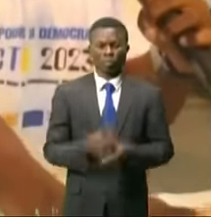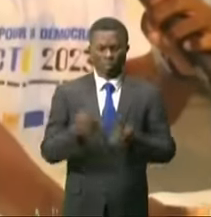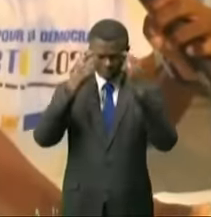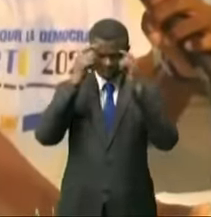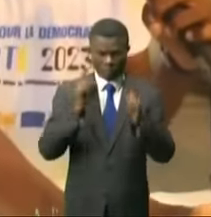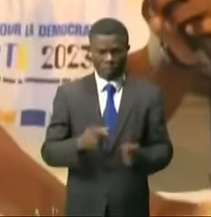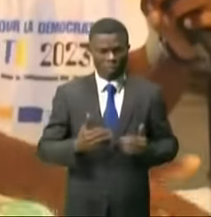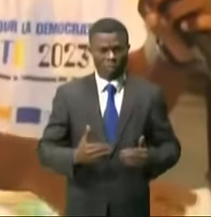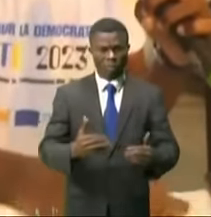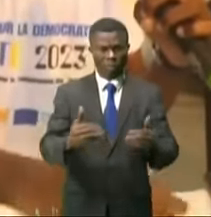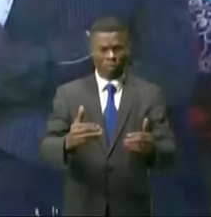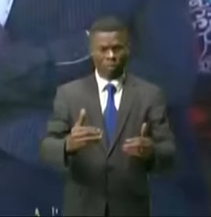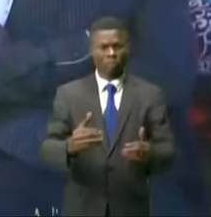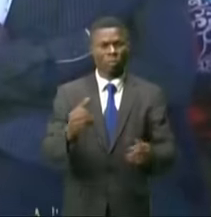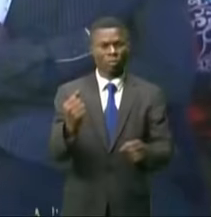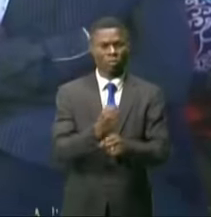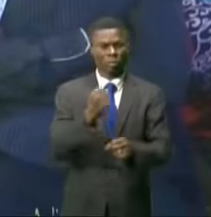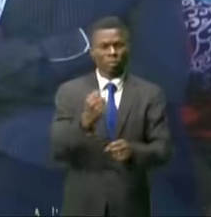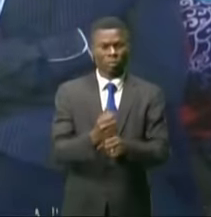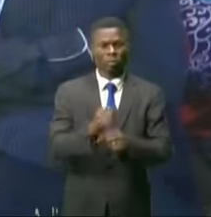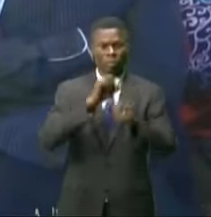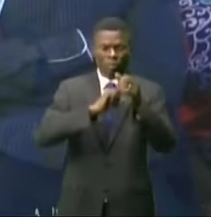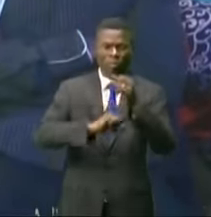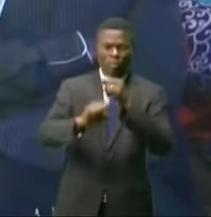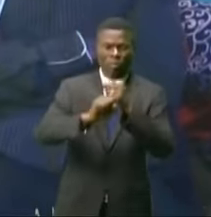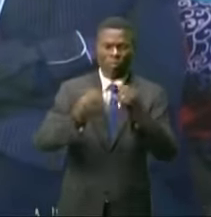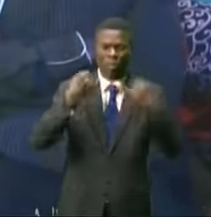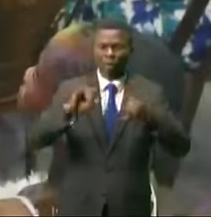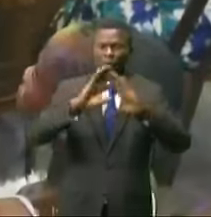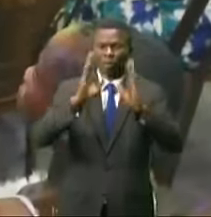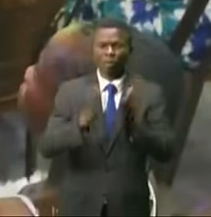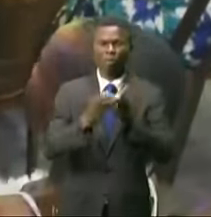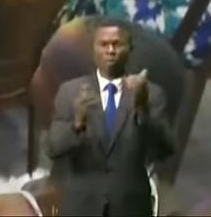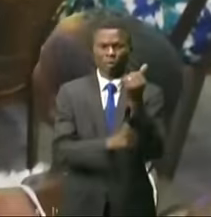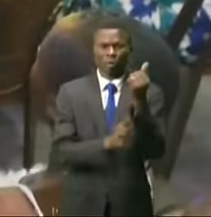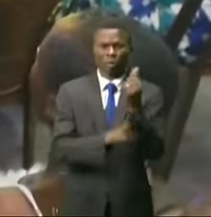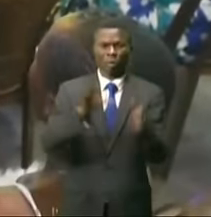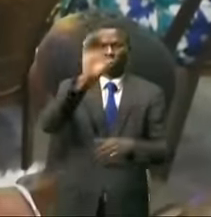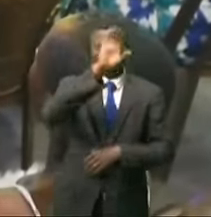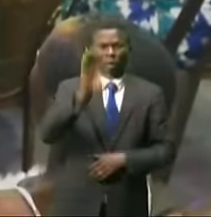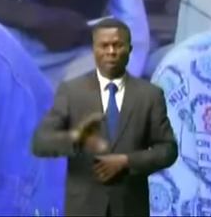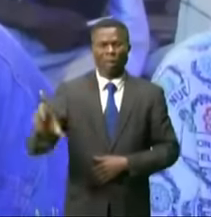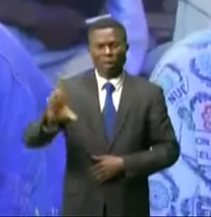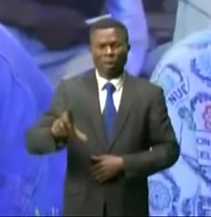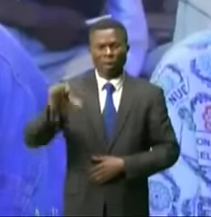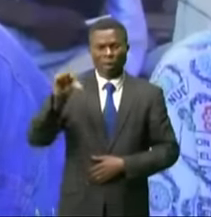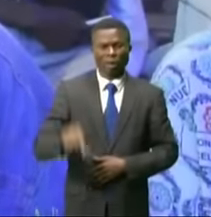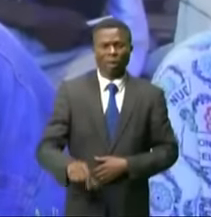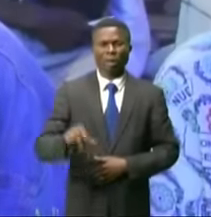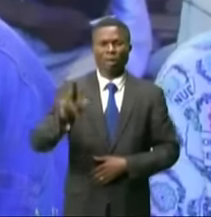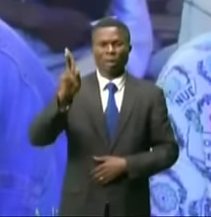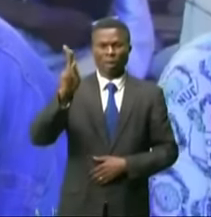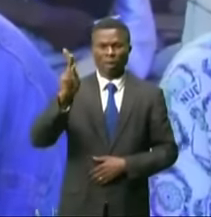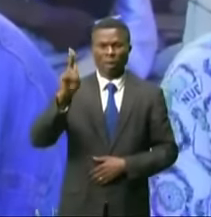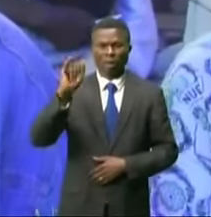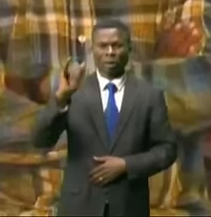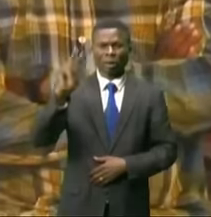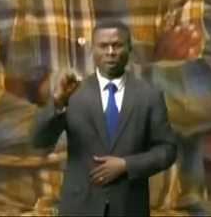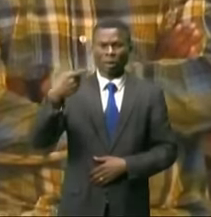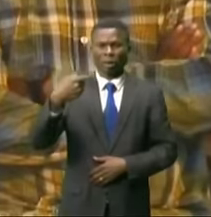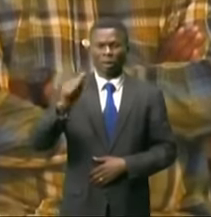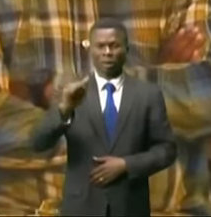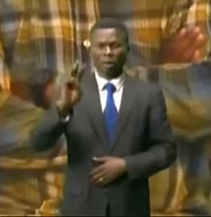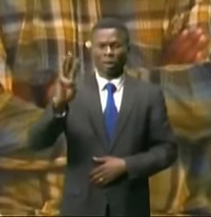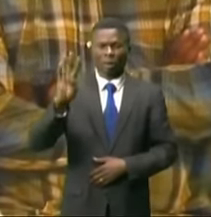Déterminés à poursuivre leur devoir, celui de sensibiliser la population de la commune de Limété au quartier Kingabwa sur le renforcement